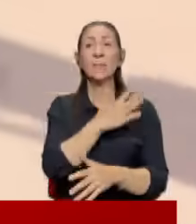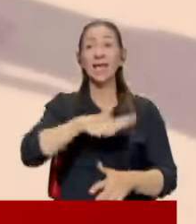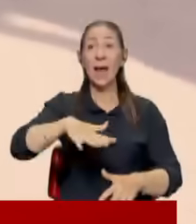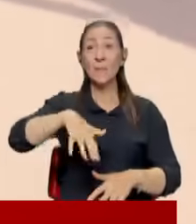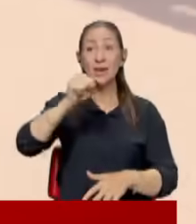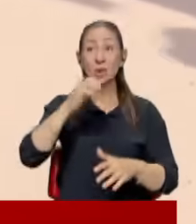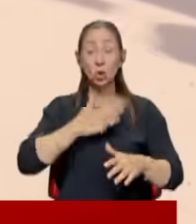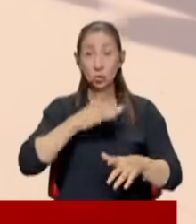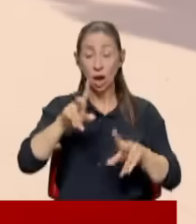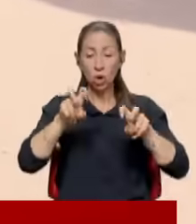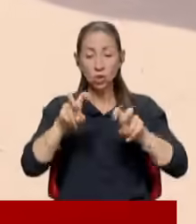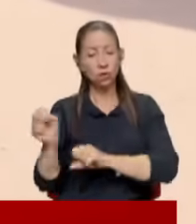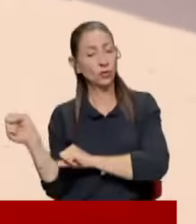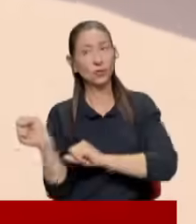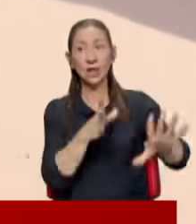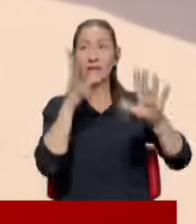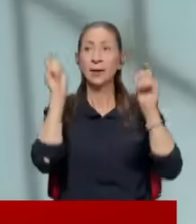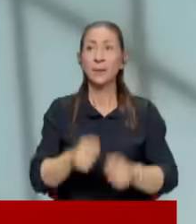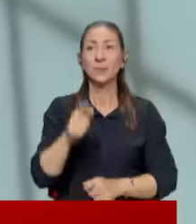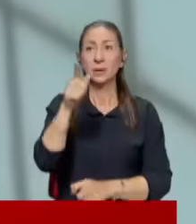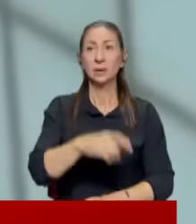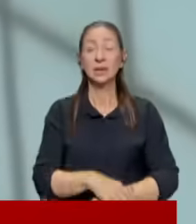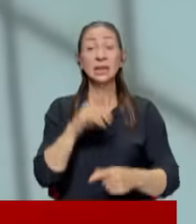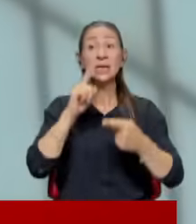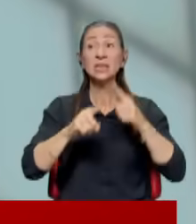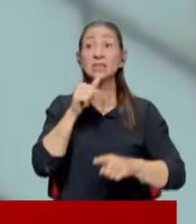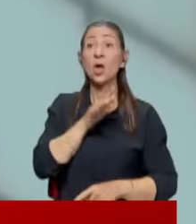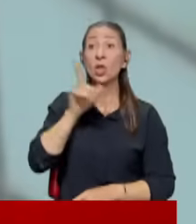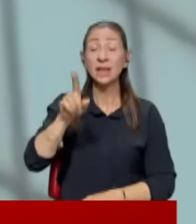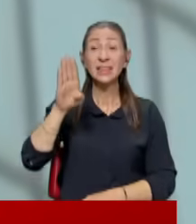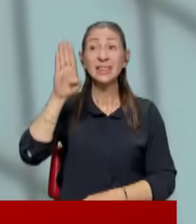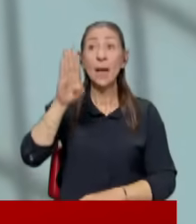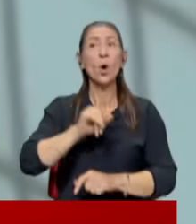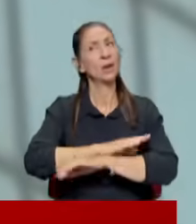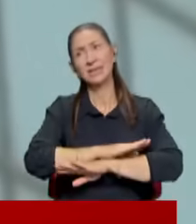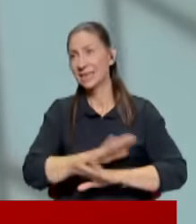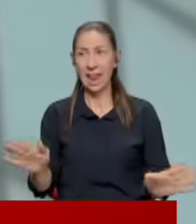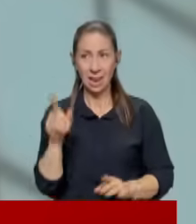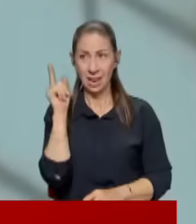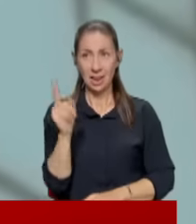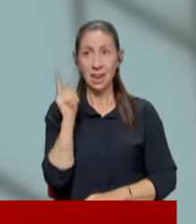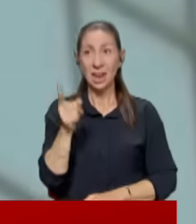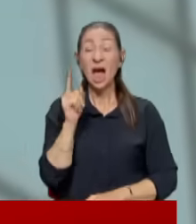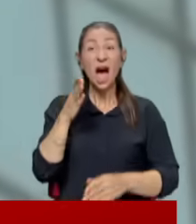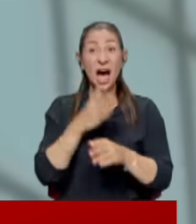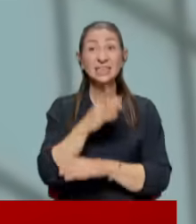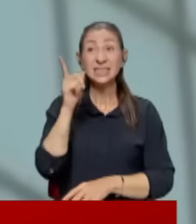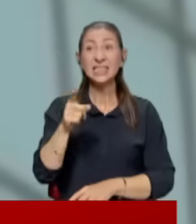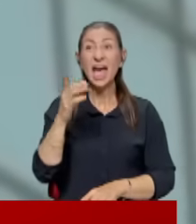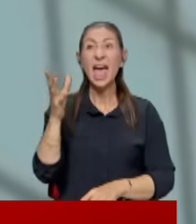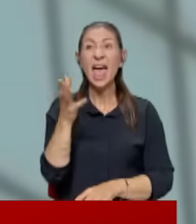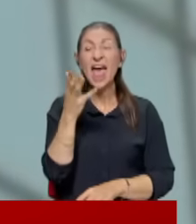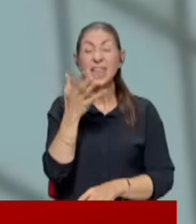Genel Merkezi önünden koltuk fırlatarak yaptı. Kemal Kılıçdaroğlu demokrat falan değil. Aslında en